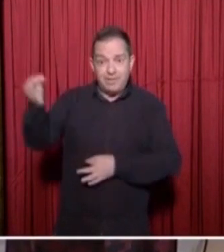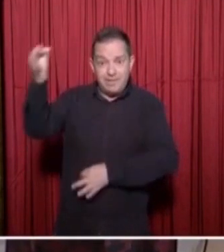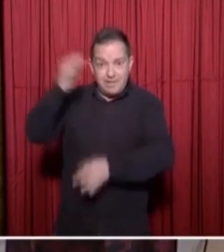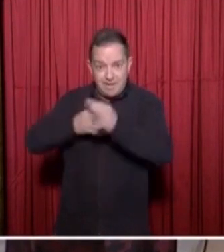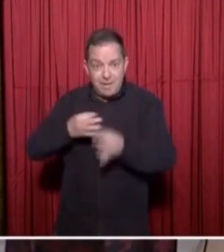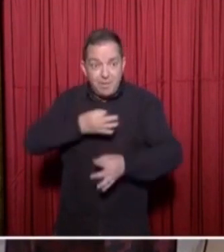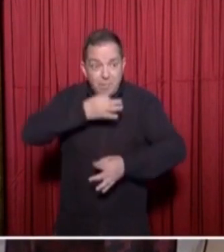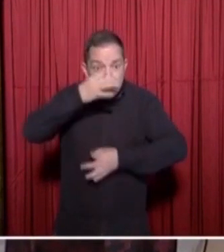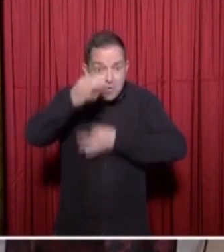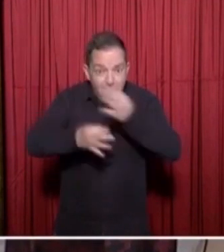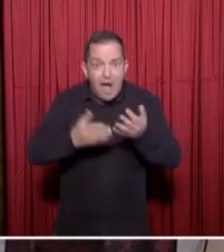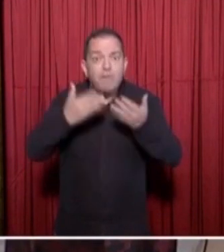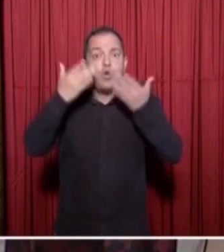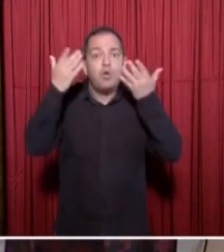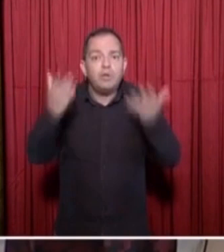εστί.